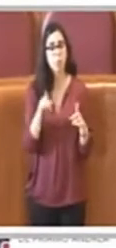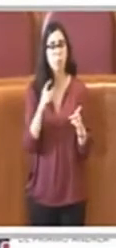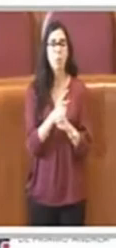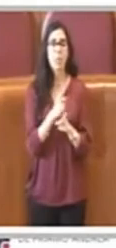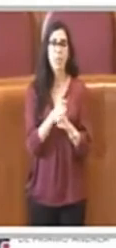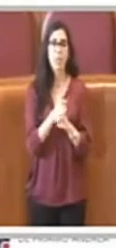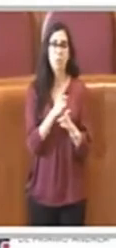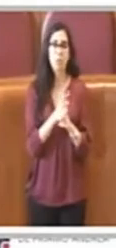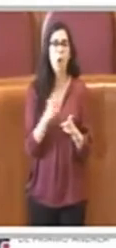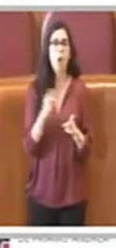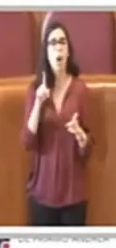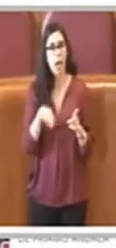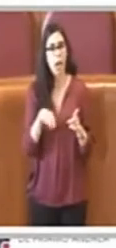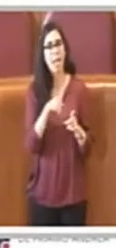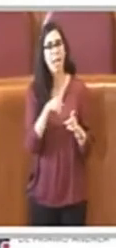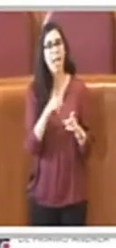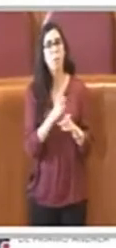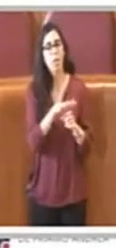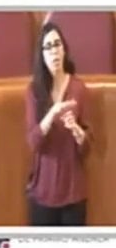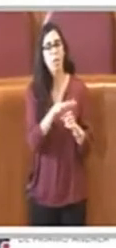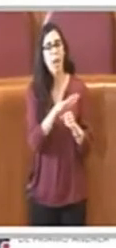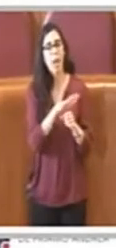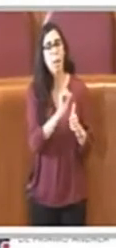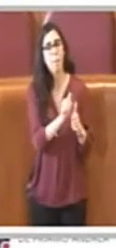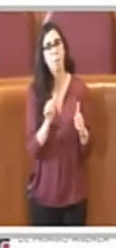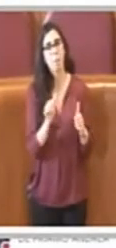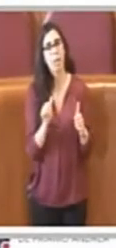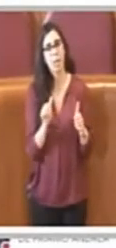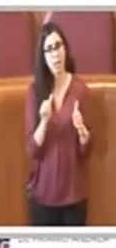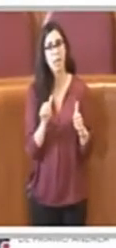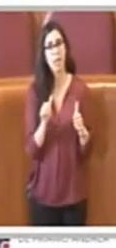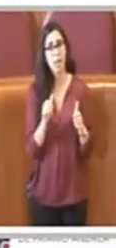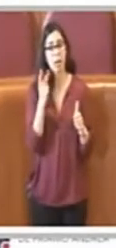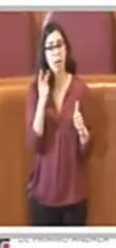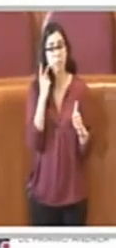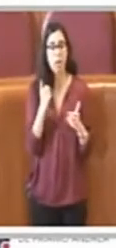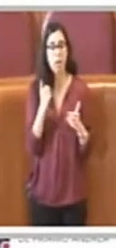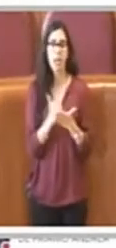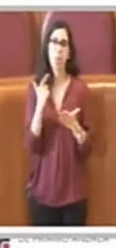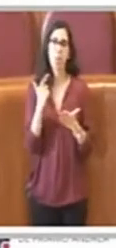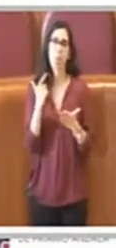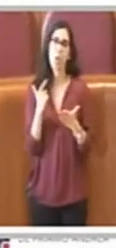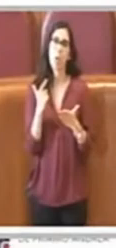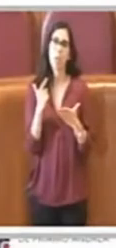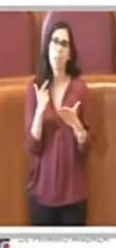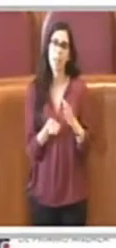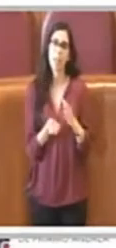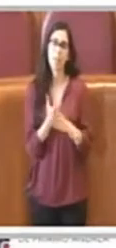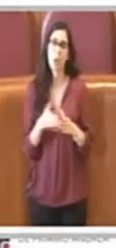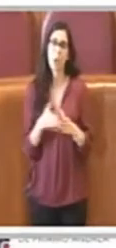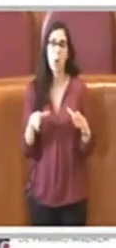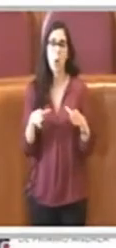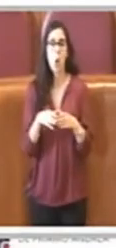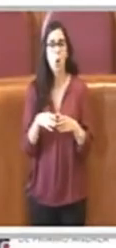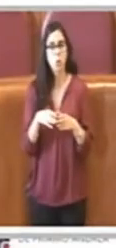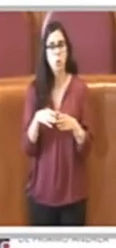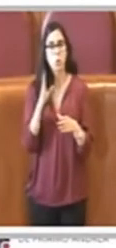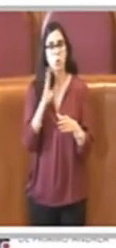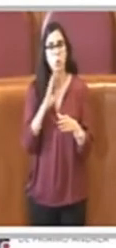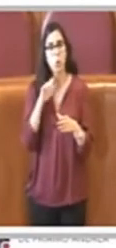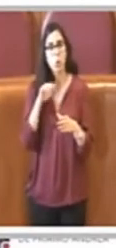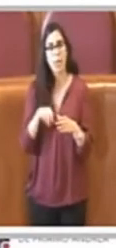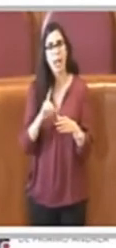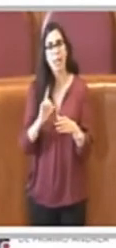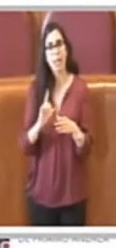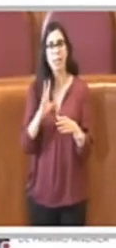bisogni, nonché le esigenze delle loro famiglie, riconosce l'importanza dell'istituzione delle consulte DI in tutti i municipi e